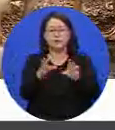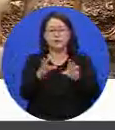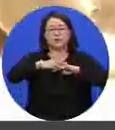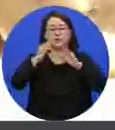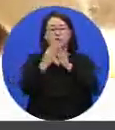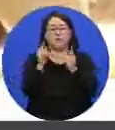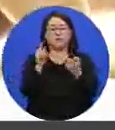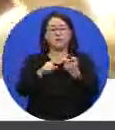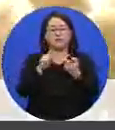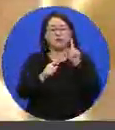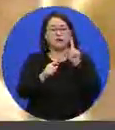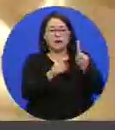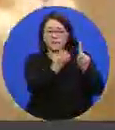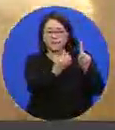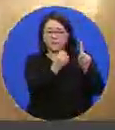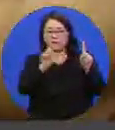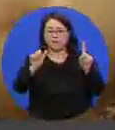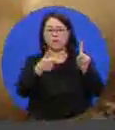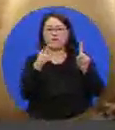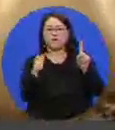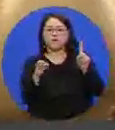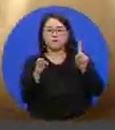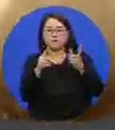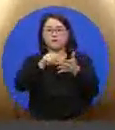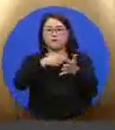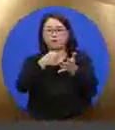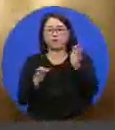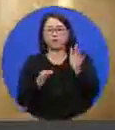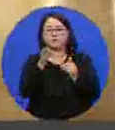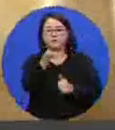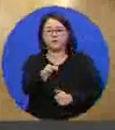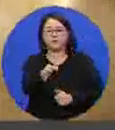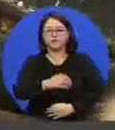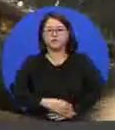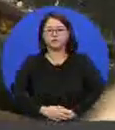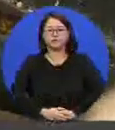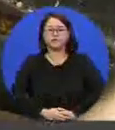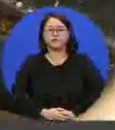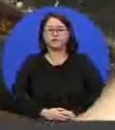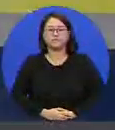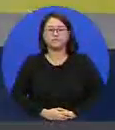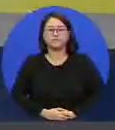대해 오리 한 마리당 510원의 보상금을 지급합니다.